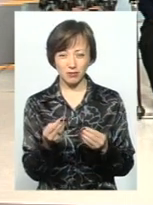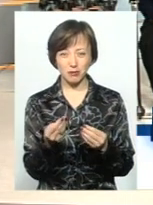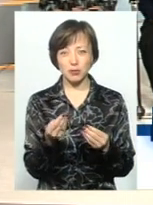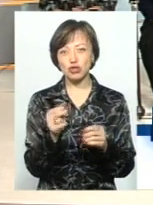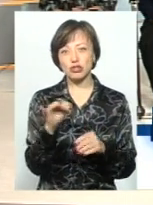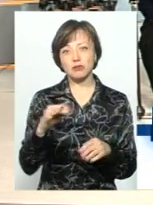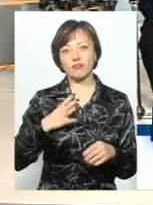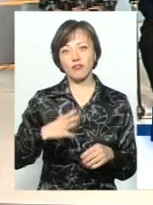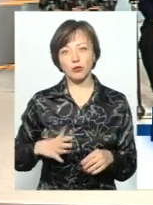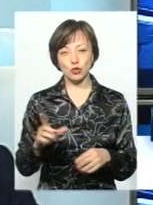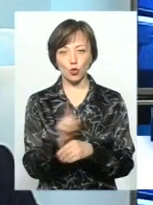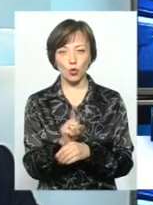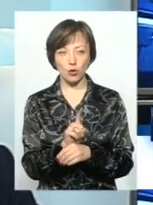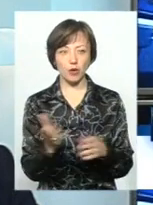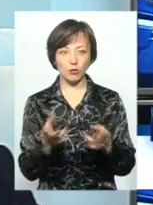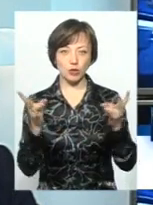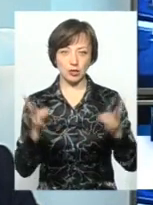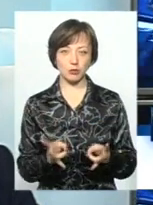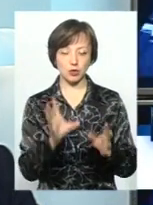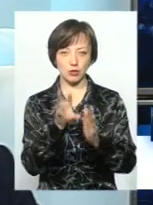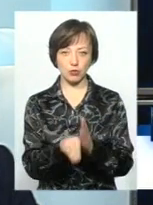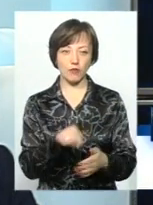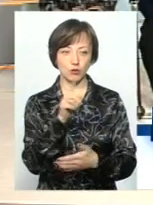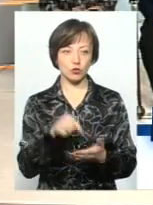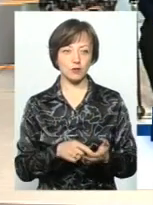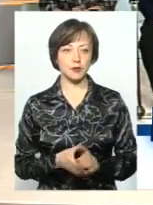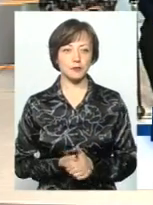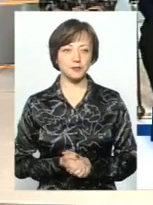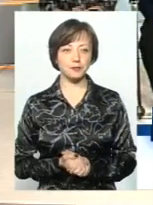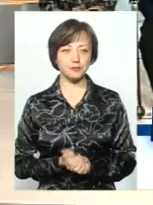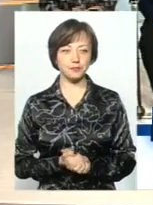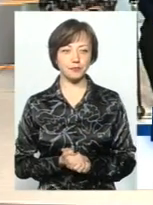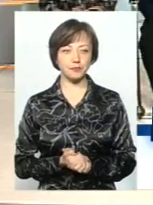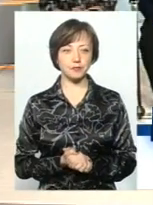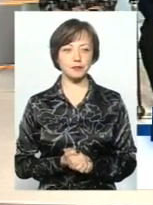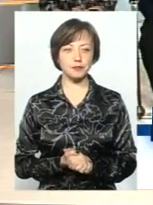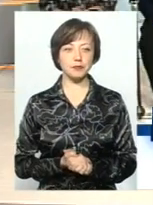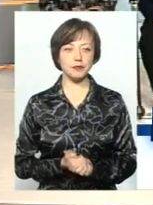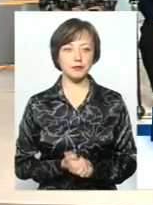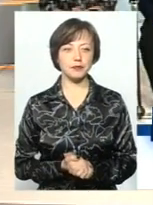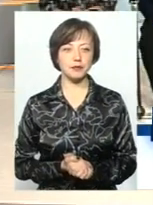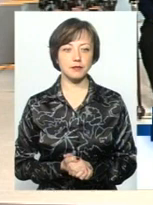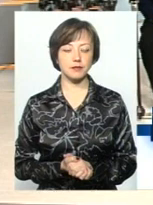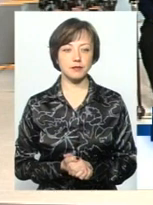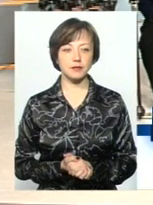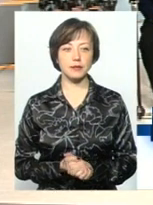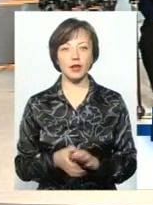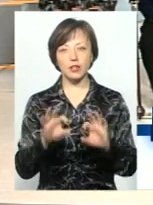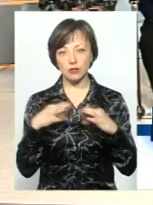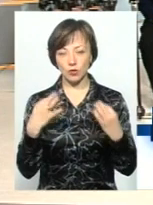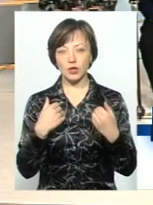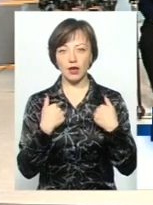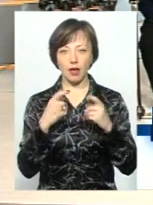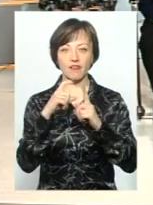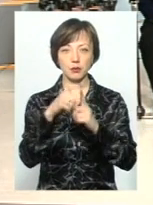ж таки це вимушена норма, яку потрібно запроваджувати? Давайте, пані Тетяна, з вас. Дозвольте, будь ласка, я відповім на ваше